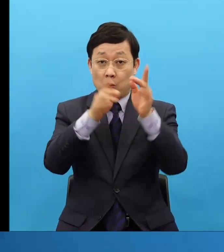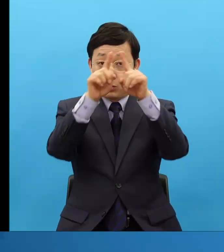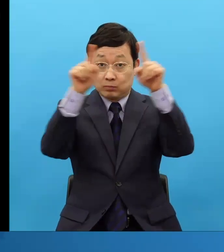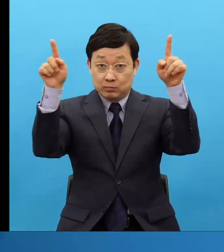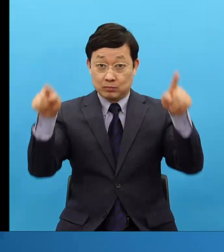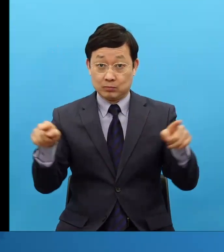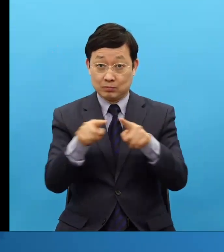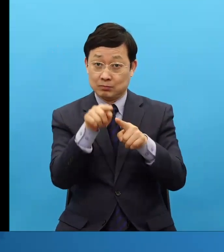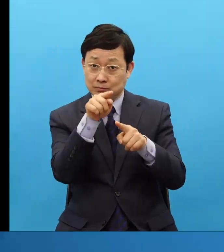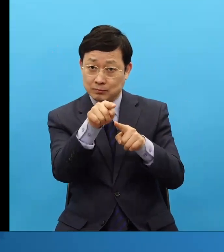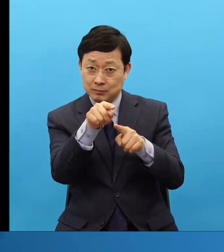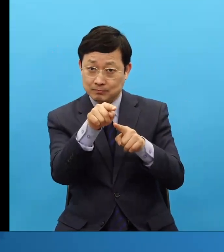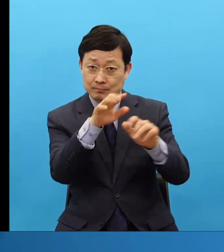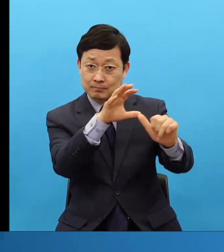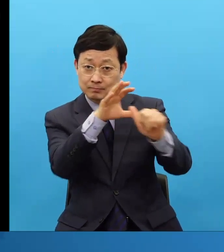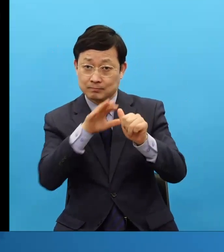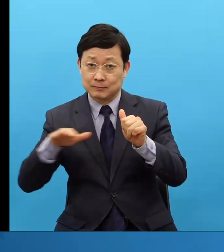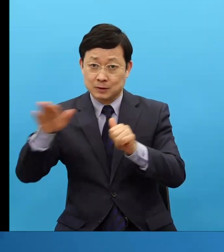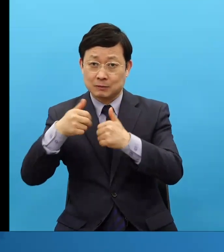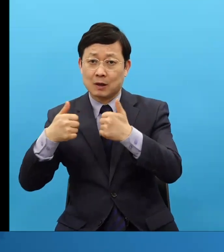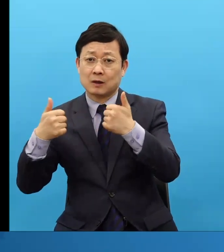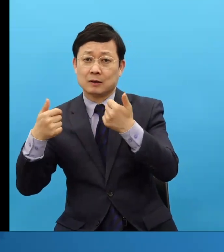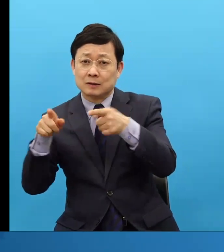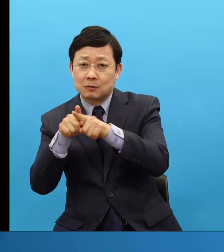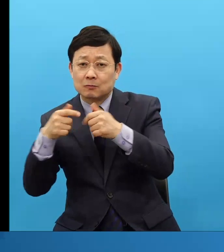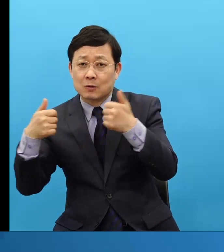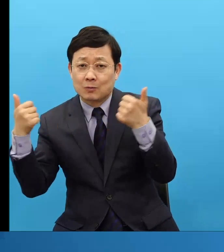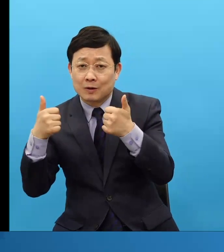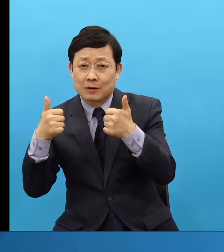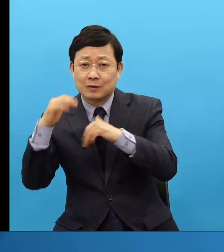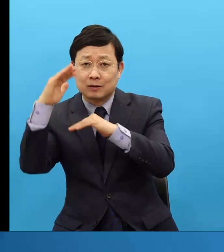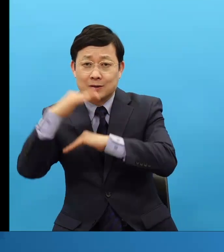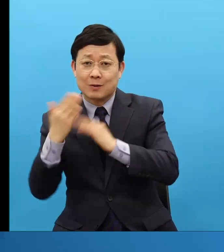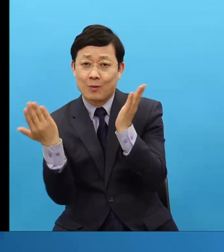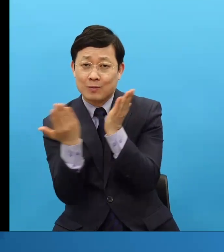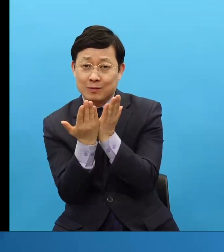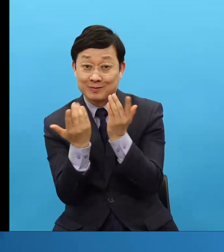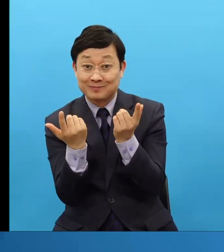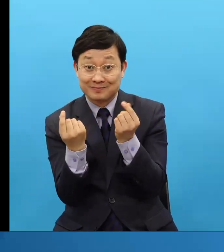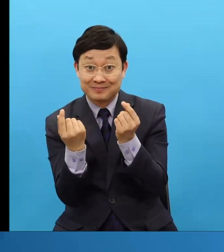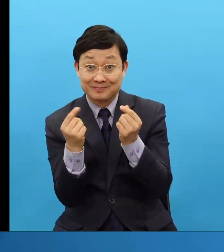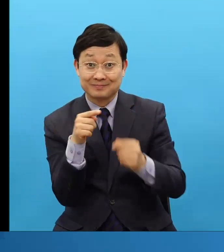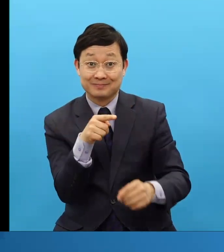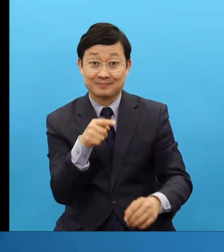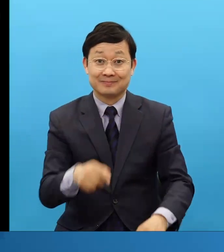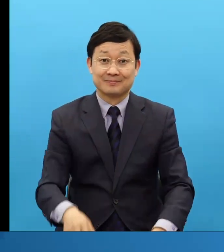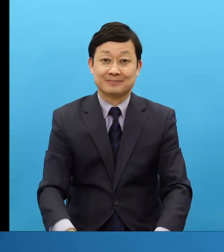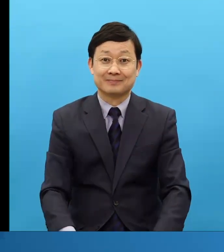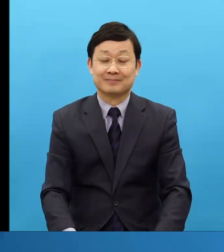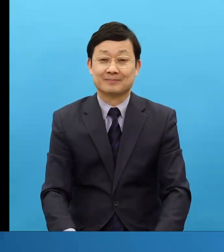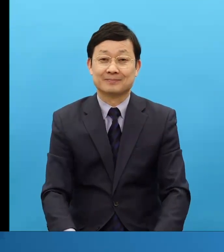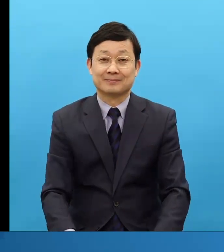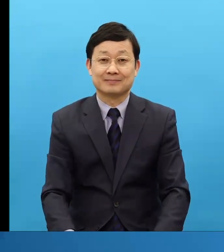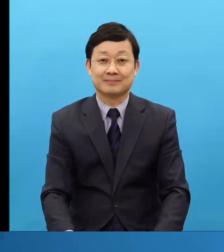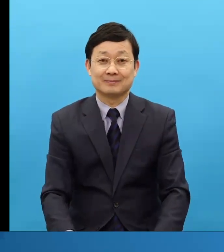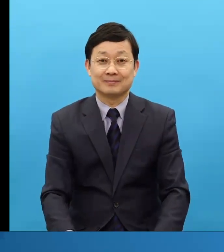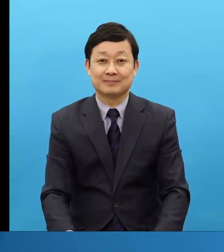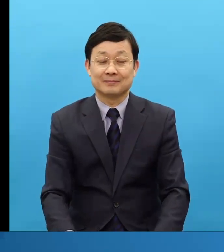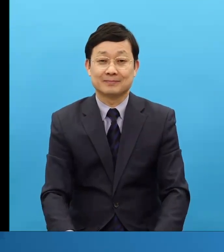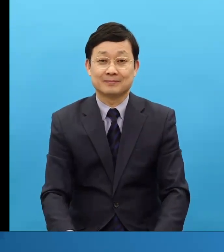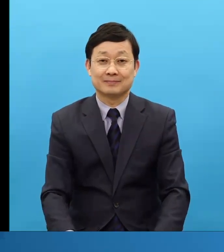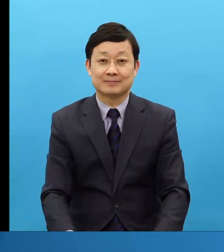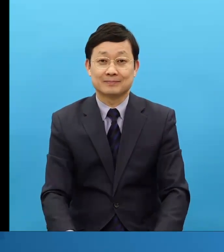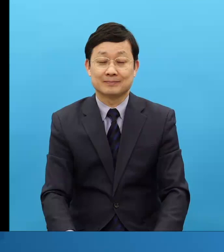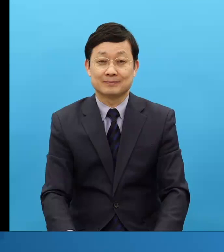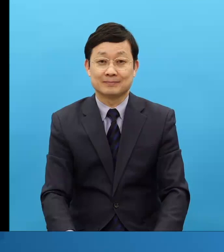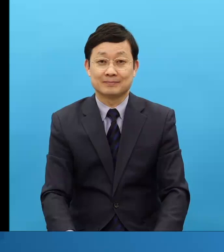연석회의를 대신합니다. Therefore, today's business missions worship will be given as a joint worship service for the members of the graduate school.